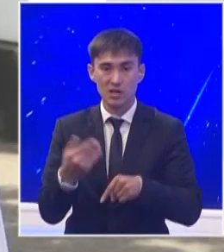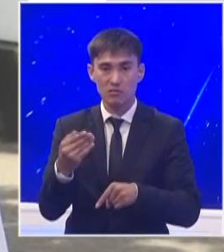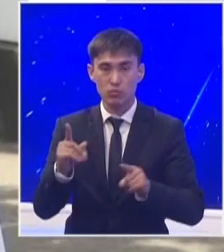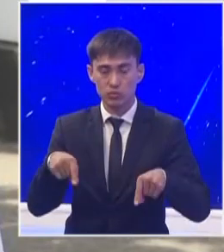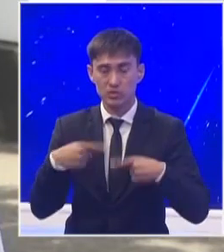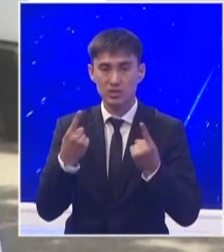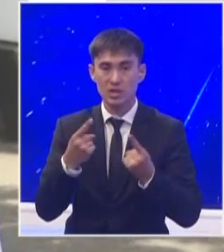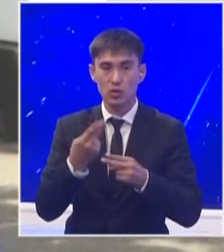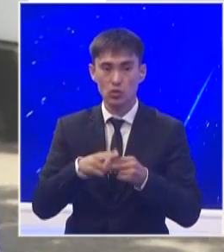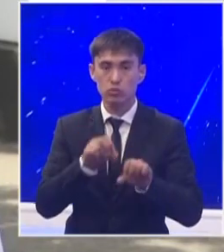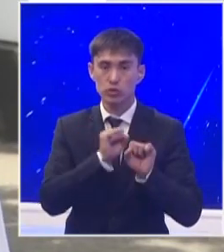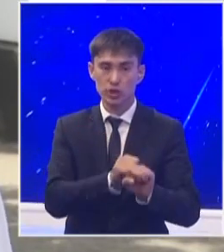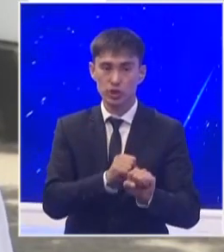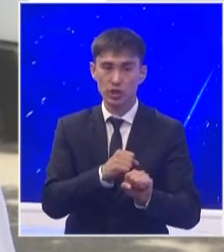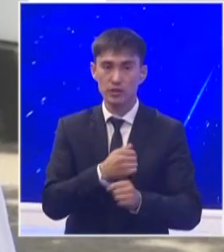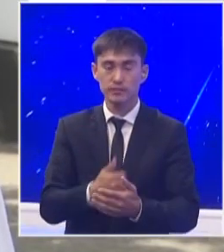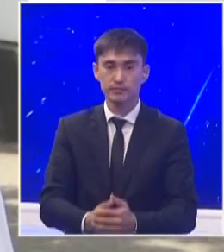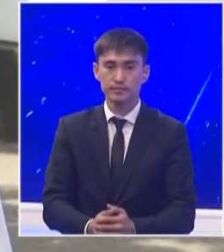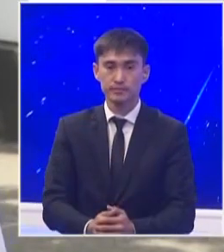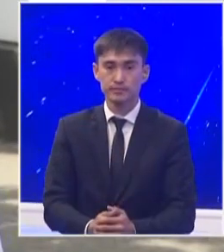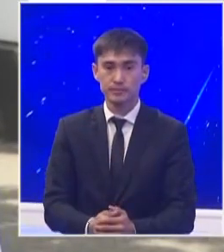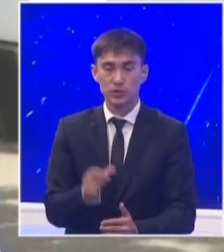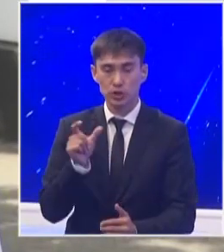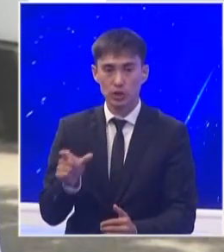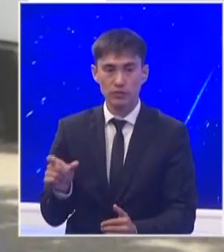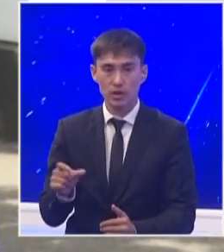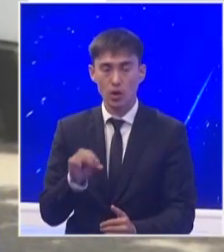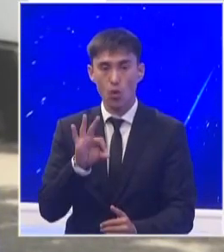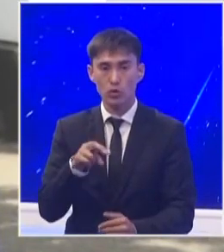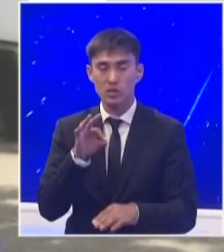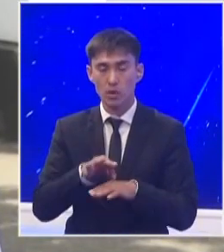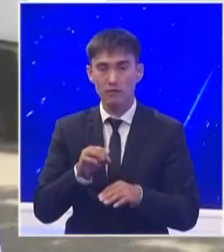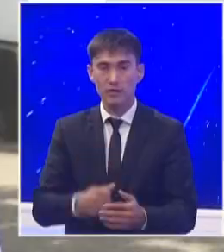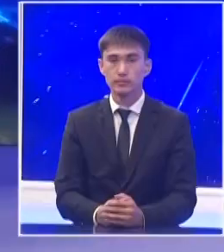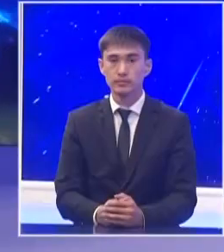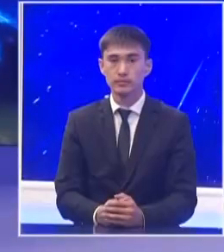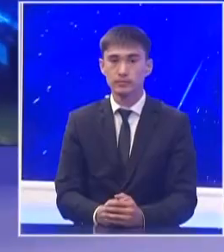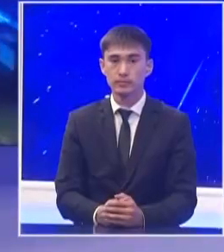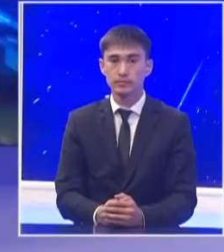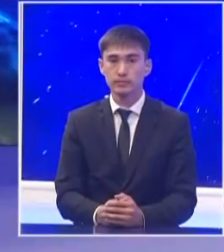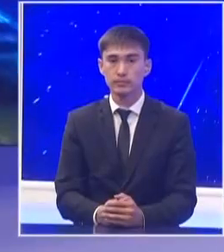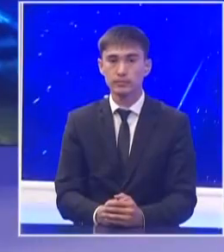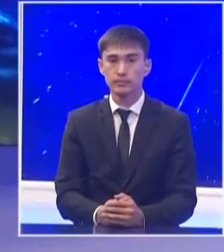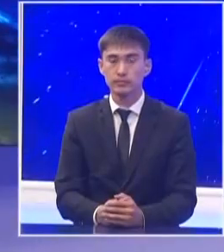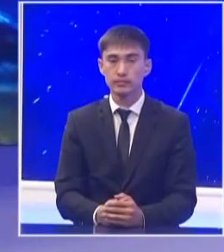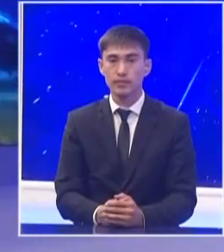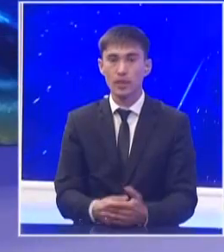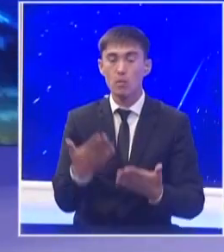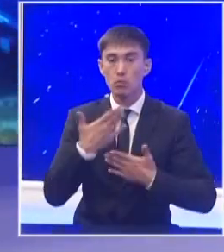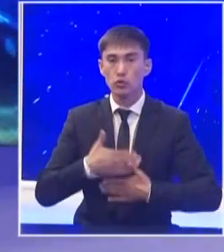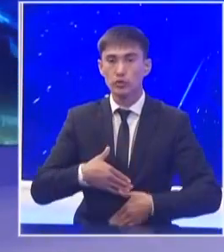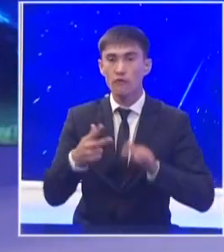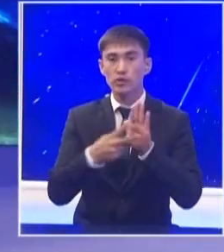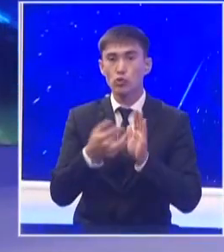выработаются антитела, которые будут защищать человека от заболевания. Спокойствие, только